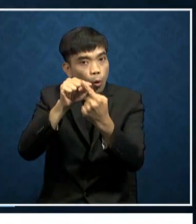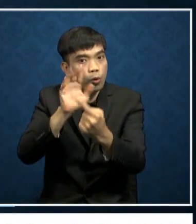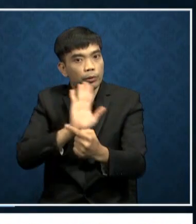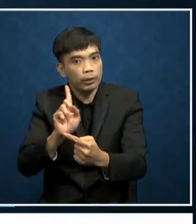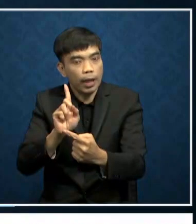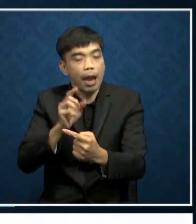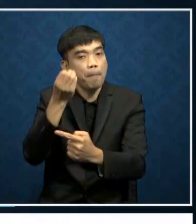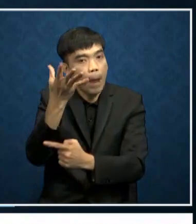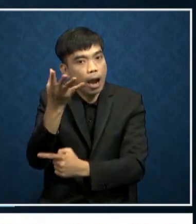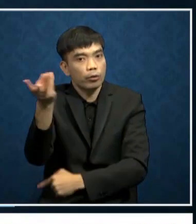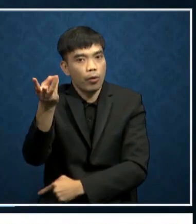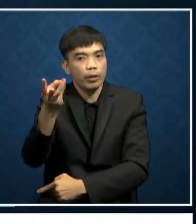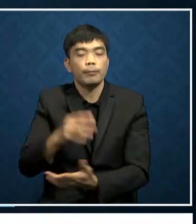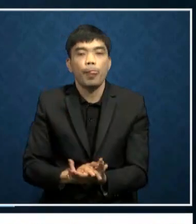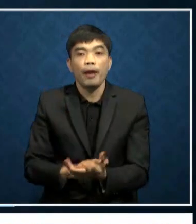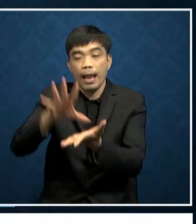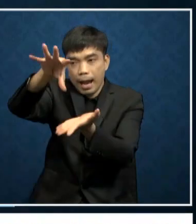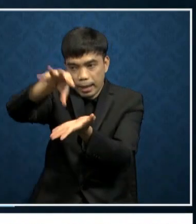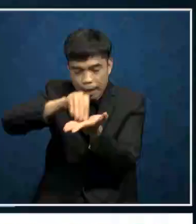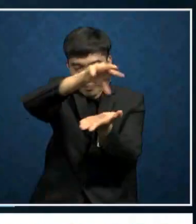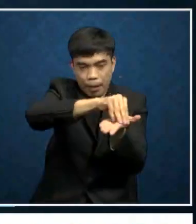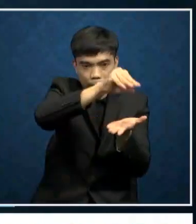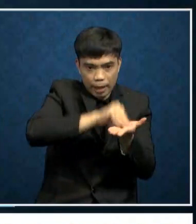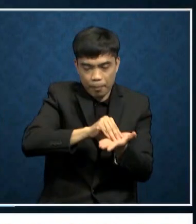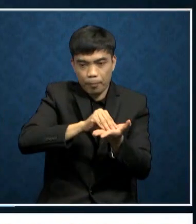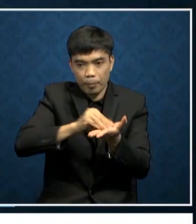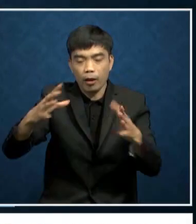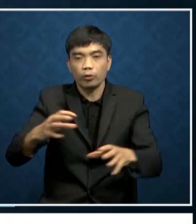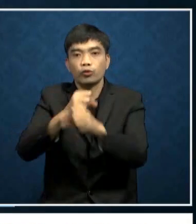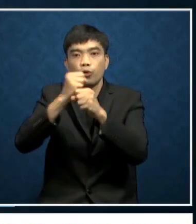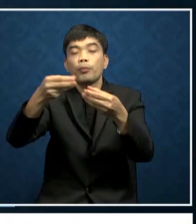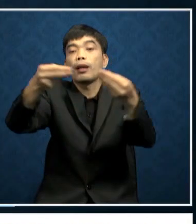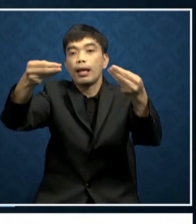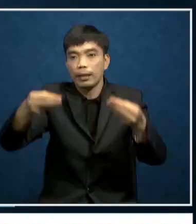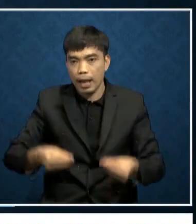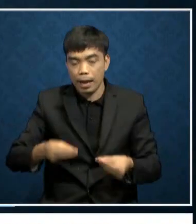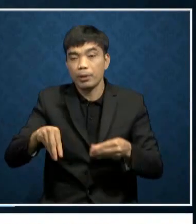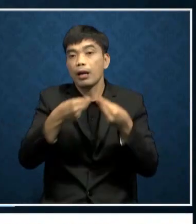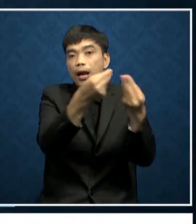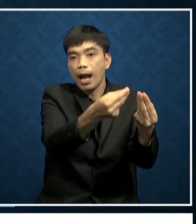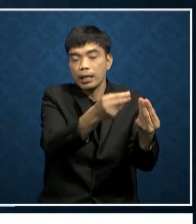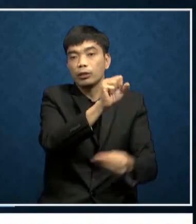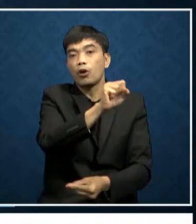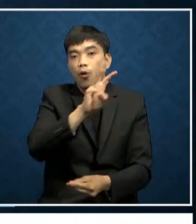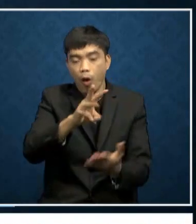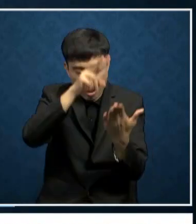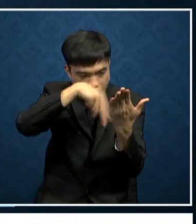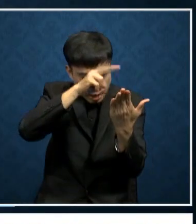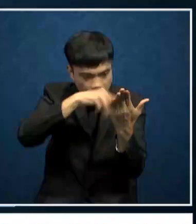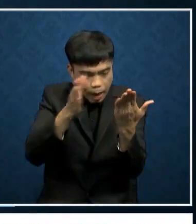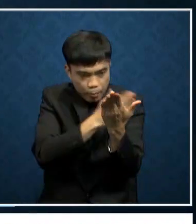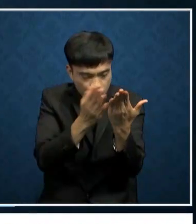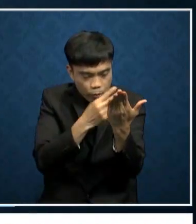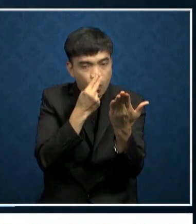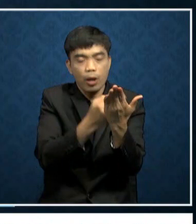ไม่มากน้อยเพียงใดโดยนำข้อมูลดังกล่าวแสดงไว้ในรายงานประจำปีเพื่อให้วุฒิสภาสามารถพิจารณาและติดตามผลการ